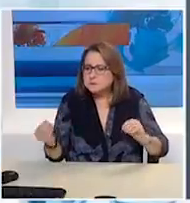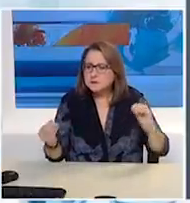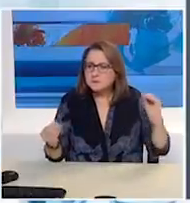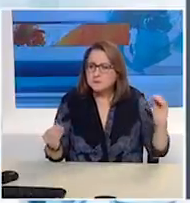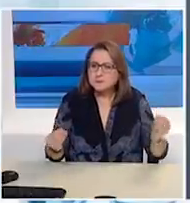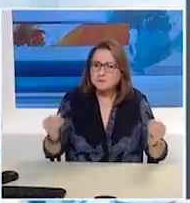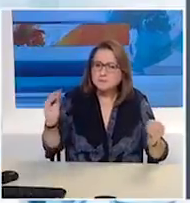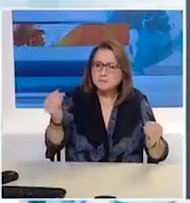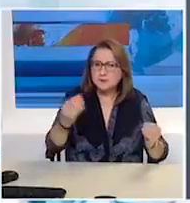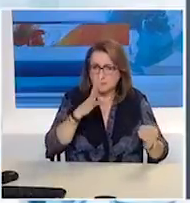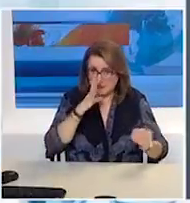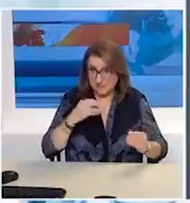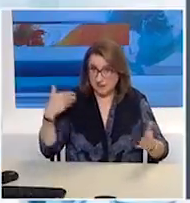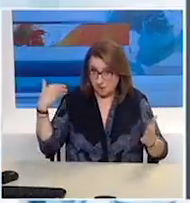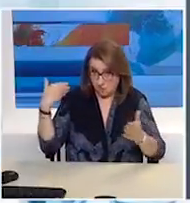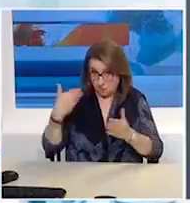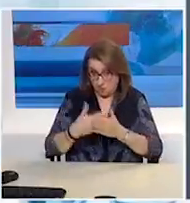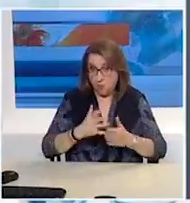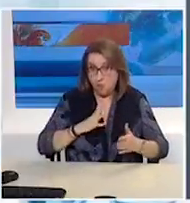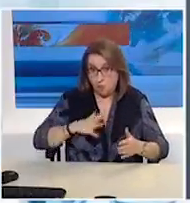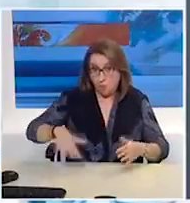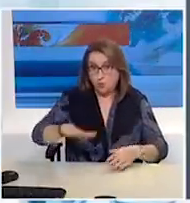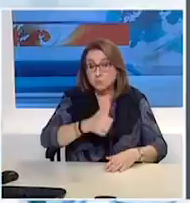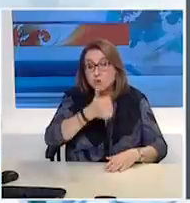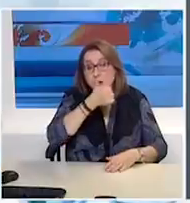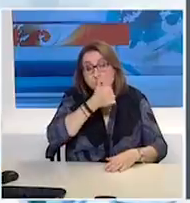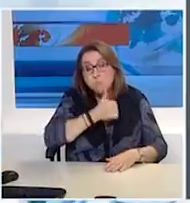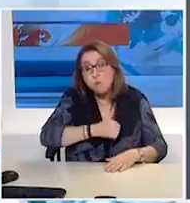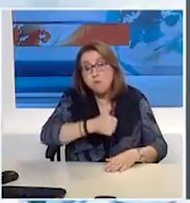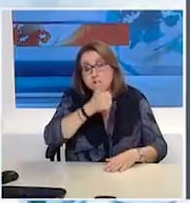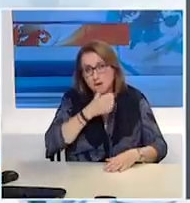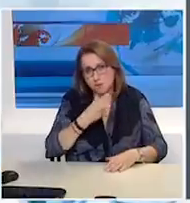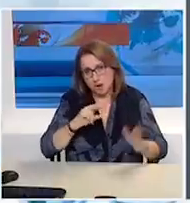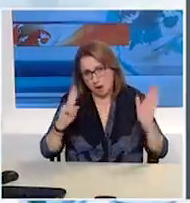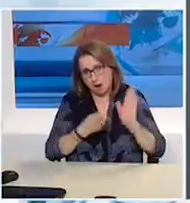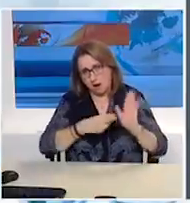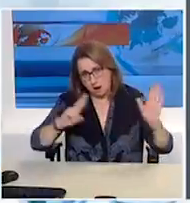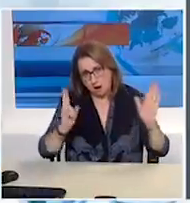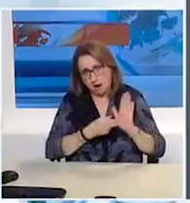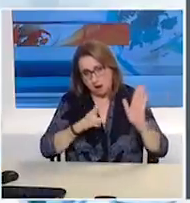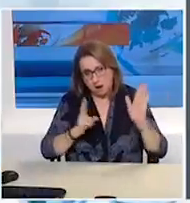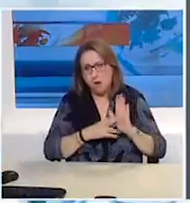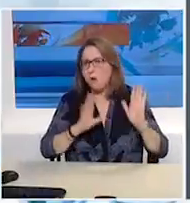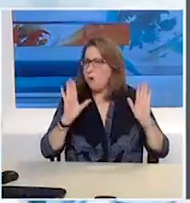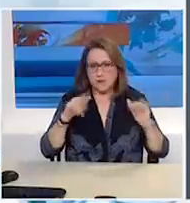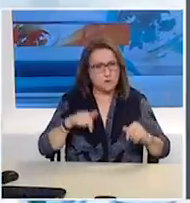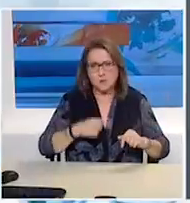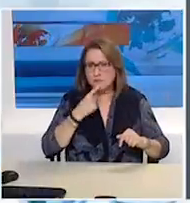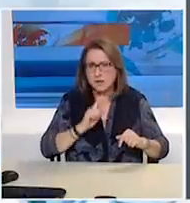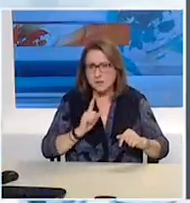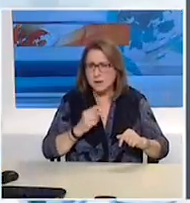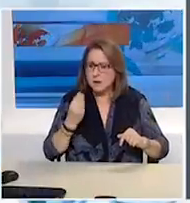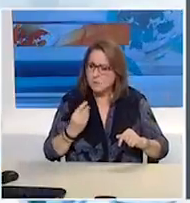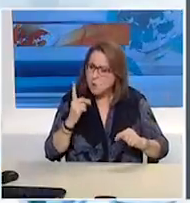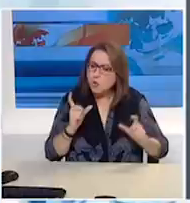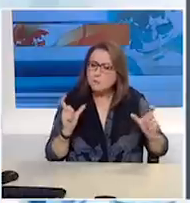πραγματικά υπέφερε σε αυτό το πρώτο απαγορευτικό. Νομίζω ότι όσο πιο επιφυλακή διατηρούμε, όσο πιο καλά τηρούμε